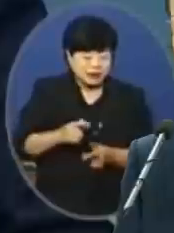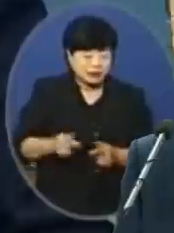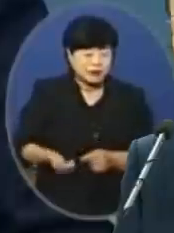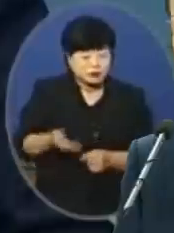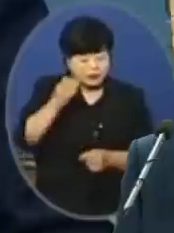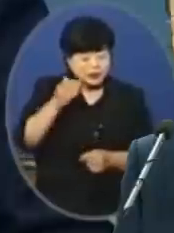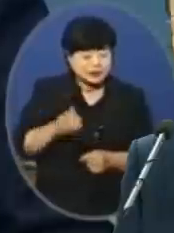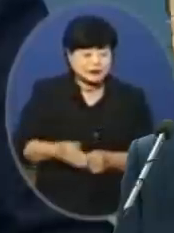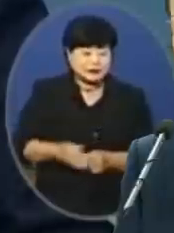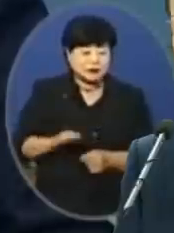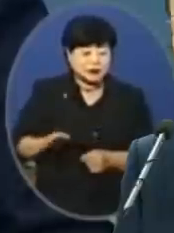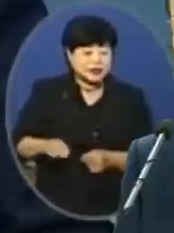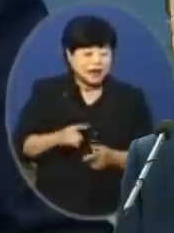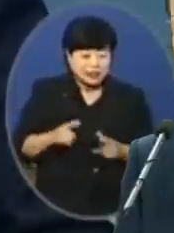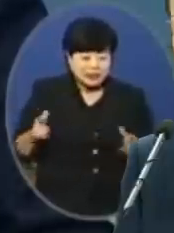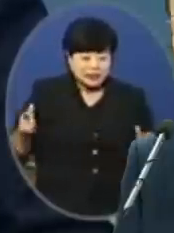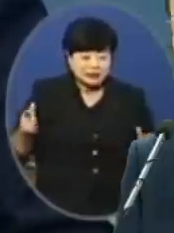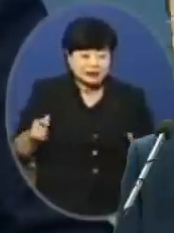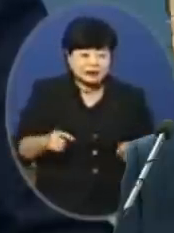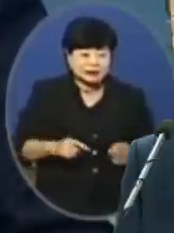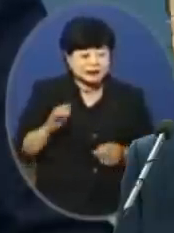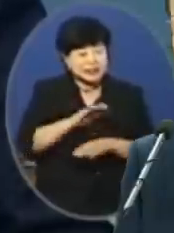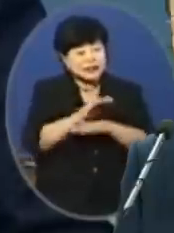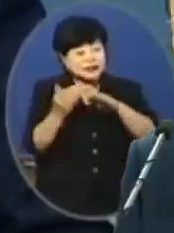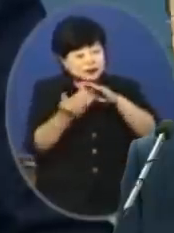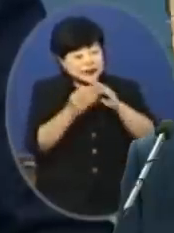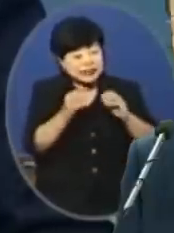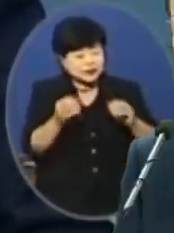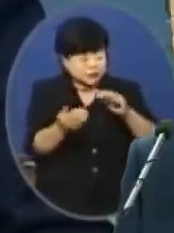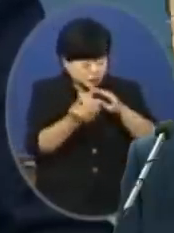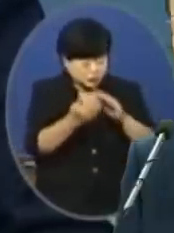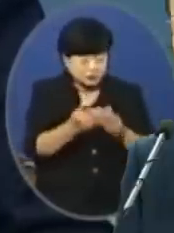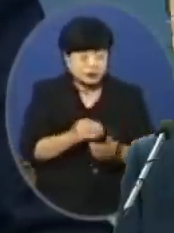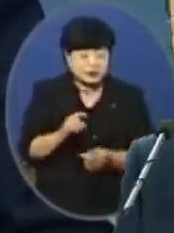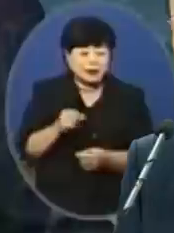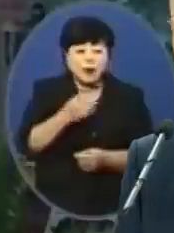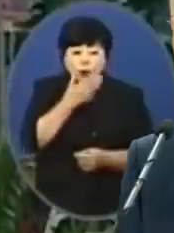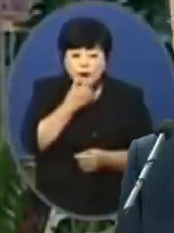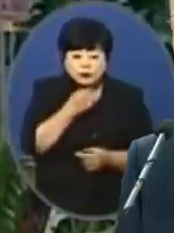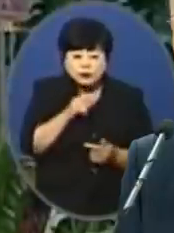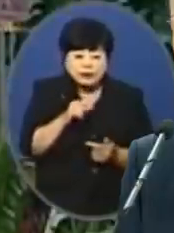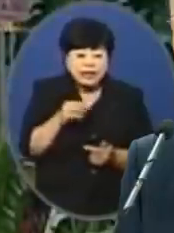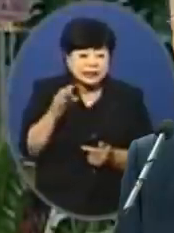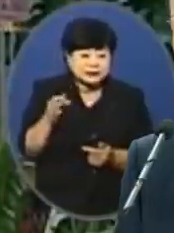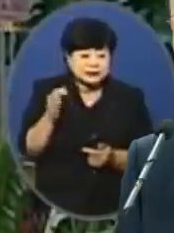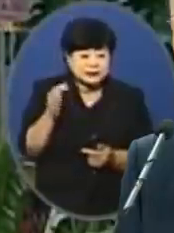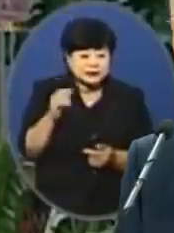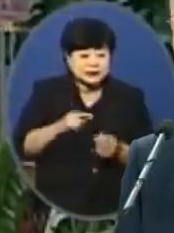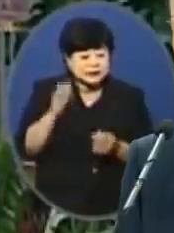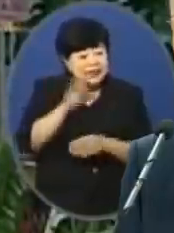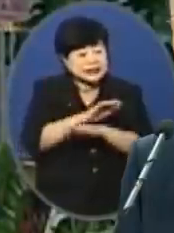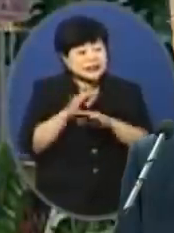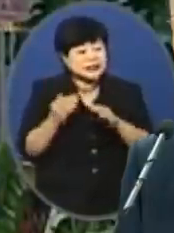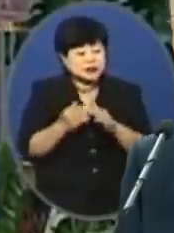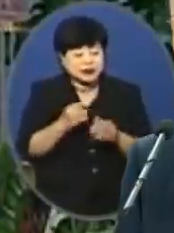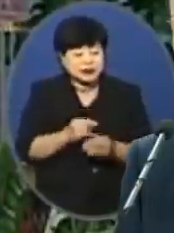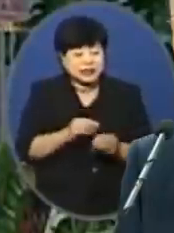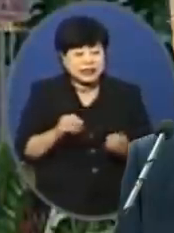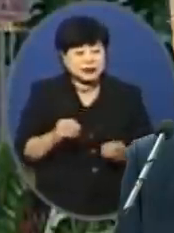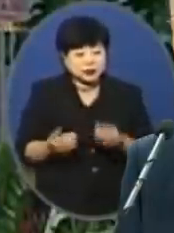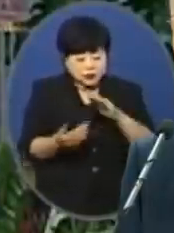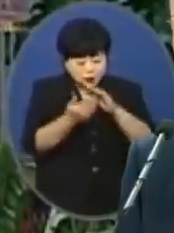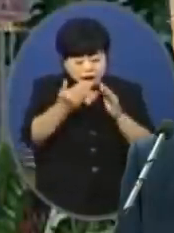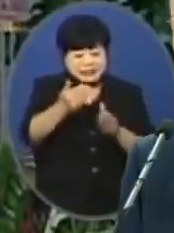위에 아래 내려가지 않고 뜻이 하늘인 것이 땅에서 이루어지는 것입니다. 마태복음 6장 10절에 뜻이 하늘에서 이루어진 것 같이